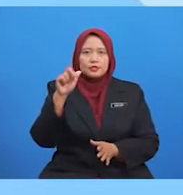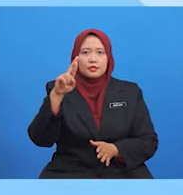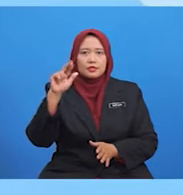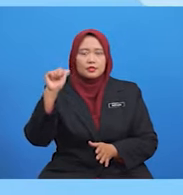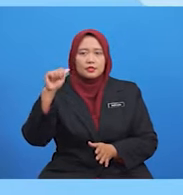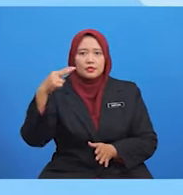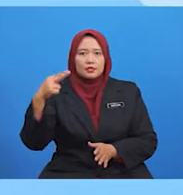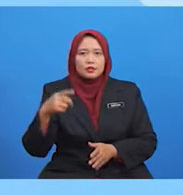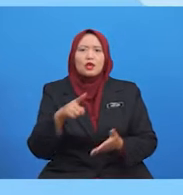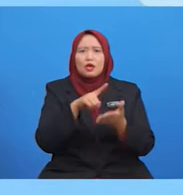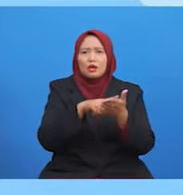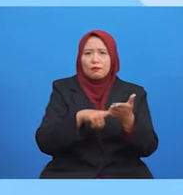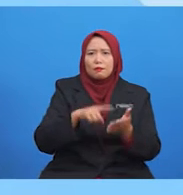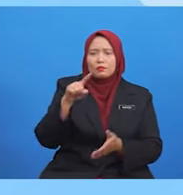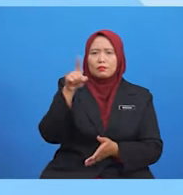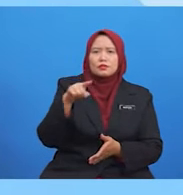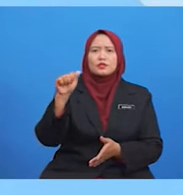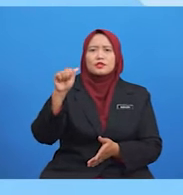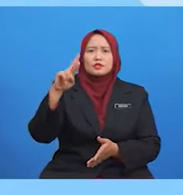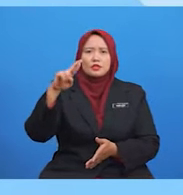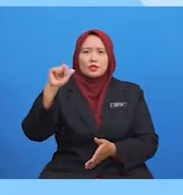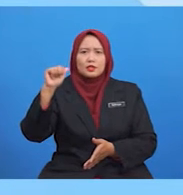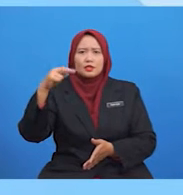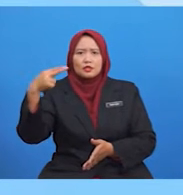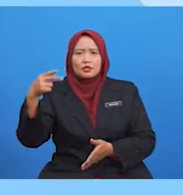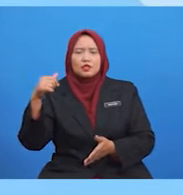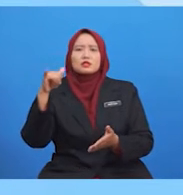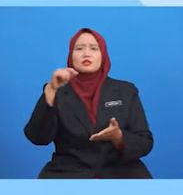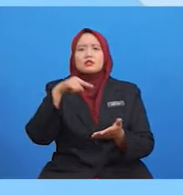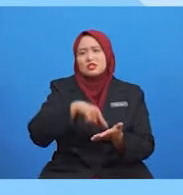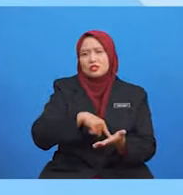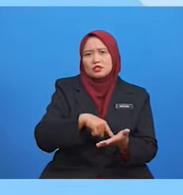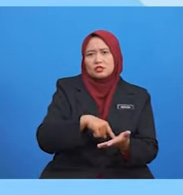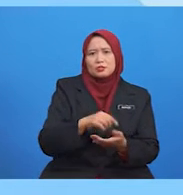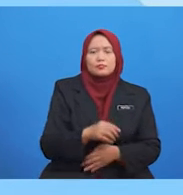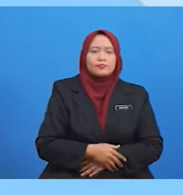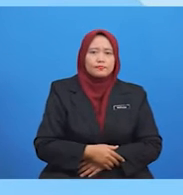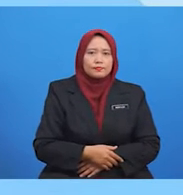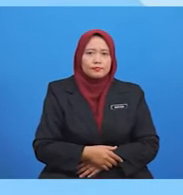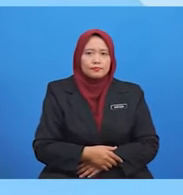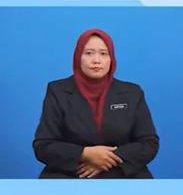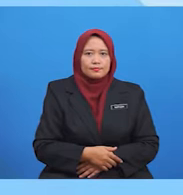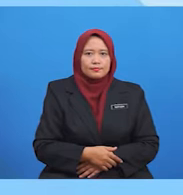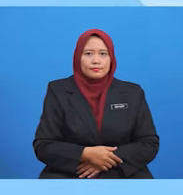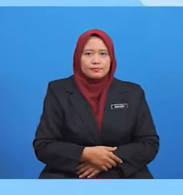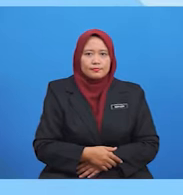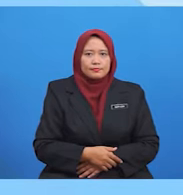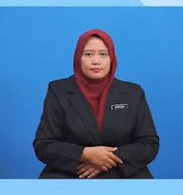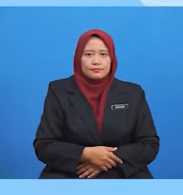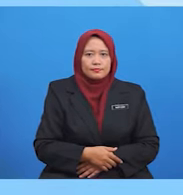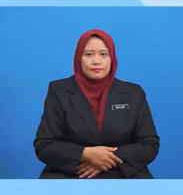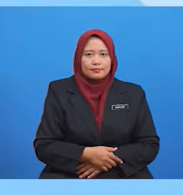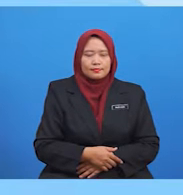kation, B, anion, C, isotop dan D, atom neutral.